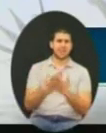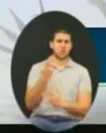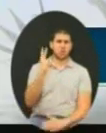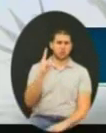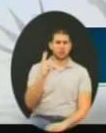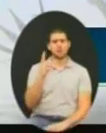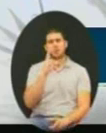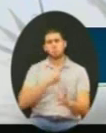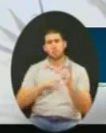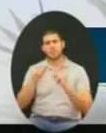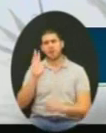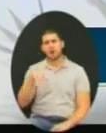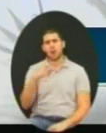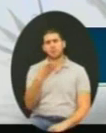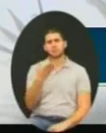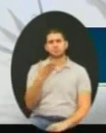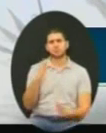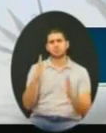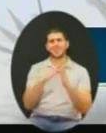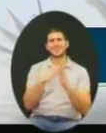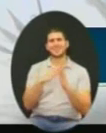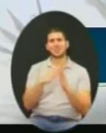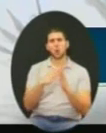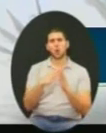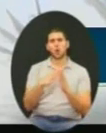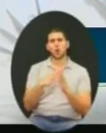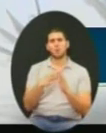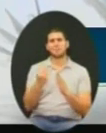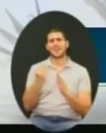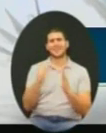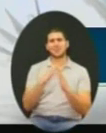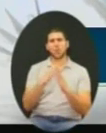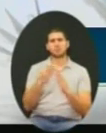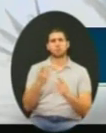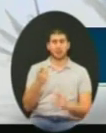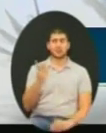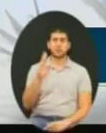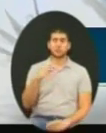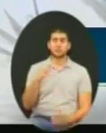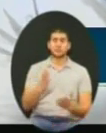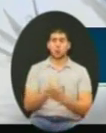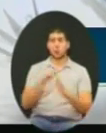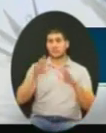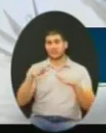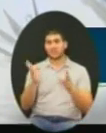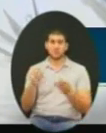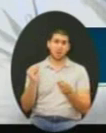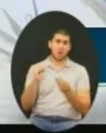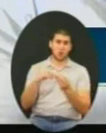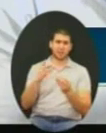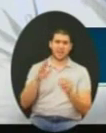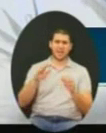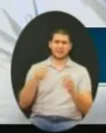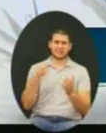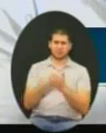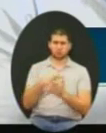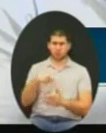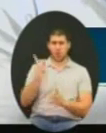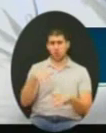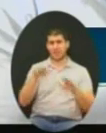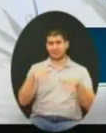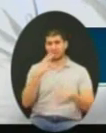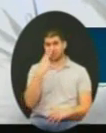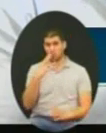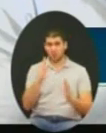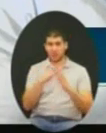נדבר רגע על דיור למשתכן. נכון שזכו 10,000 ועד סוף השנה יזכו עוד 10,000, אבל הם יראו את הדירה